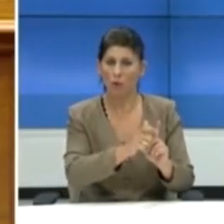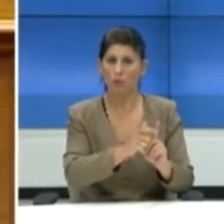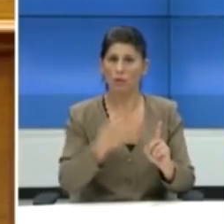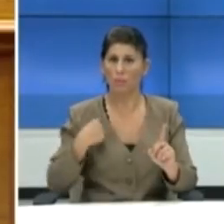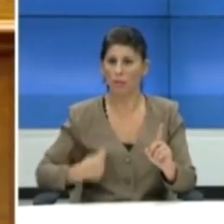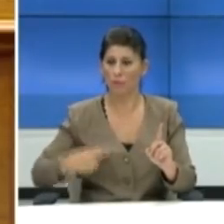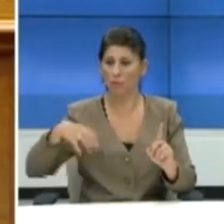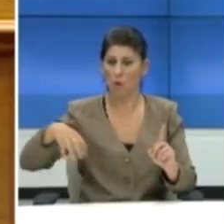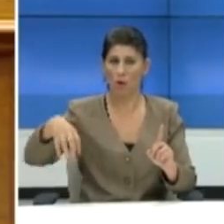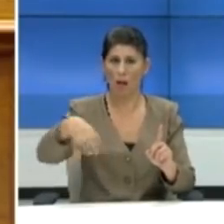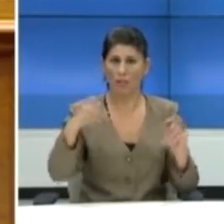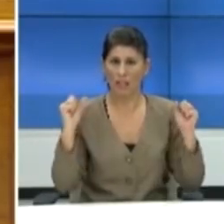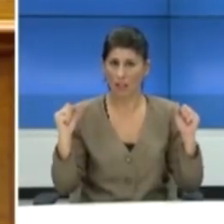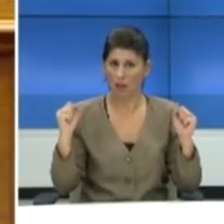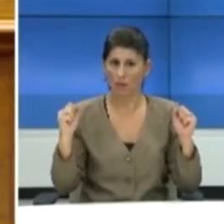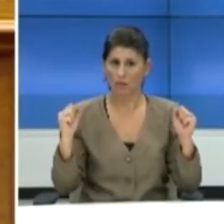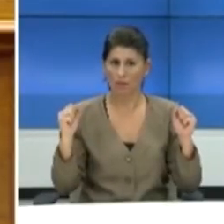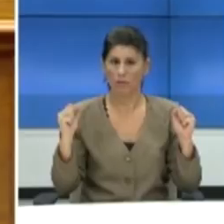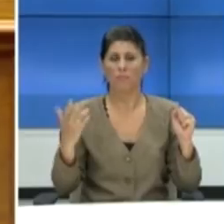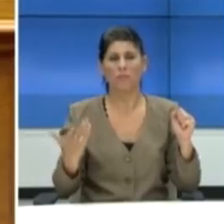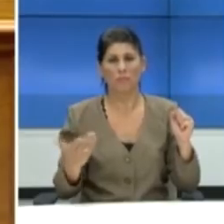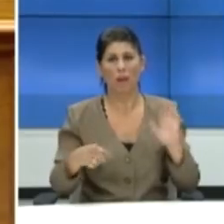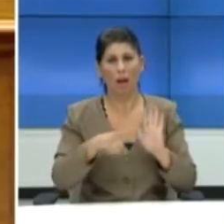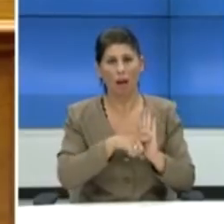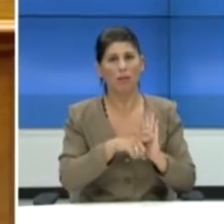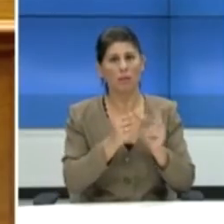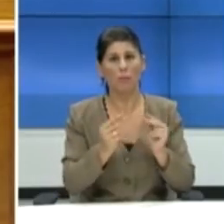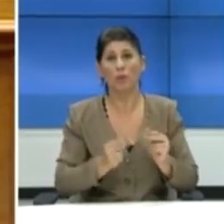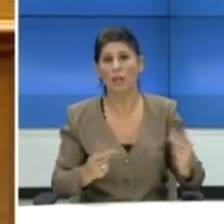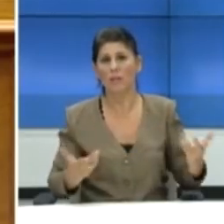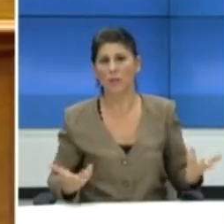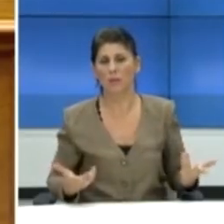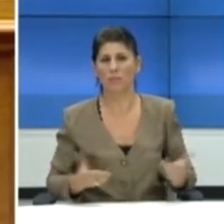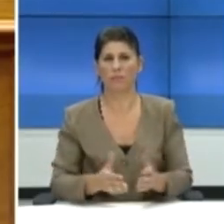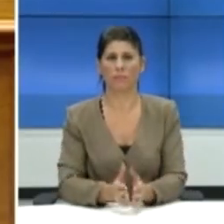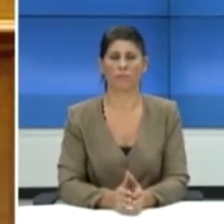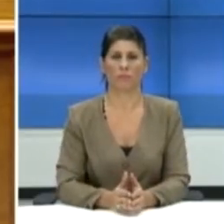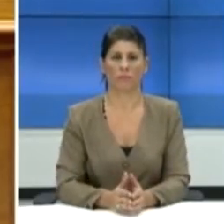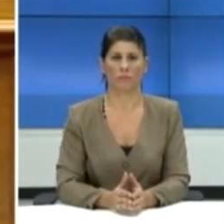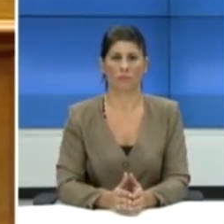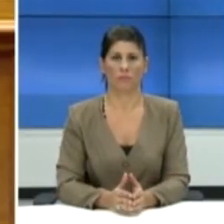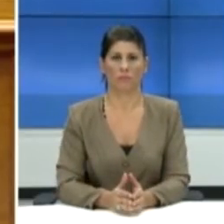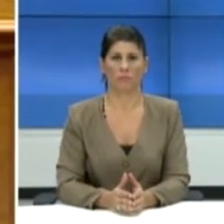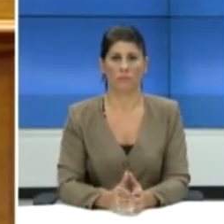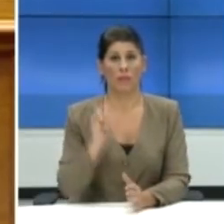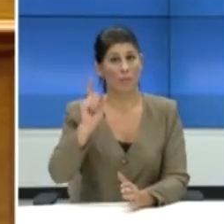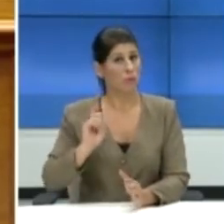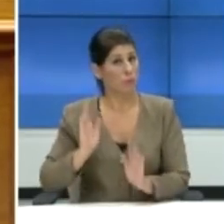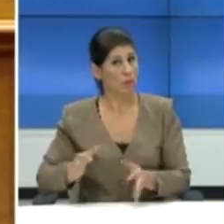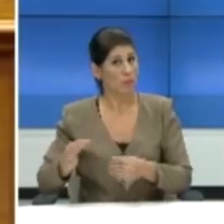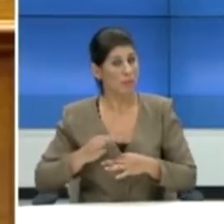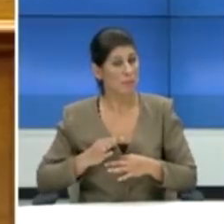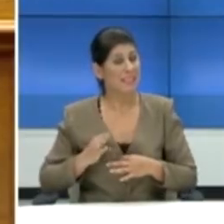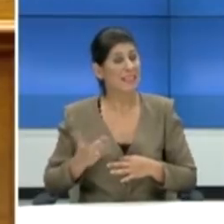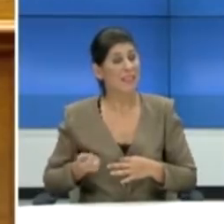από δημόσιες μονάδες υγείας με προφανή αρνητικά αποτελέσματα. Μήπως μπορείτε να μας πείτε τι